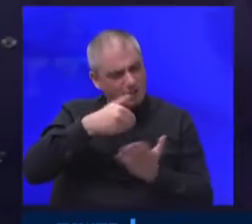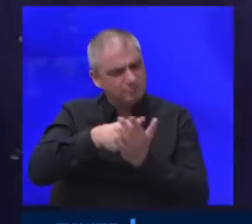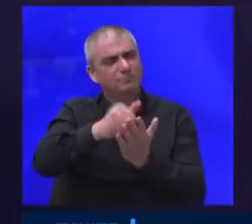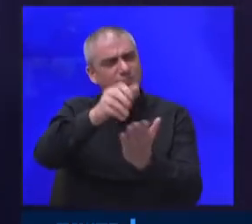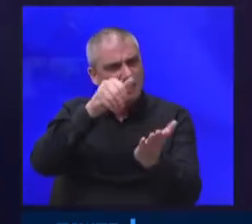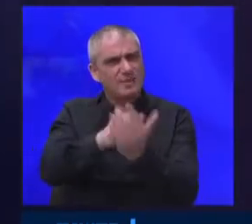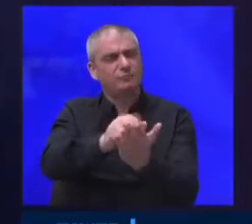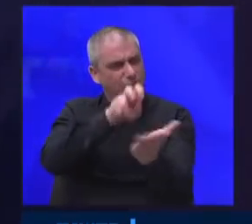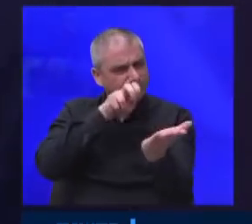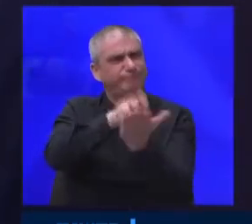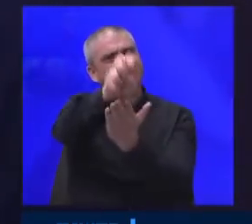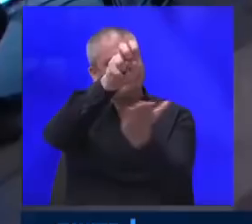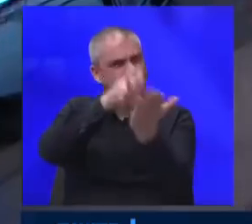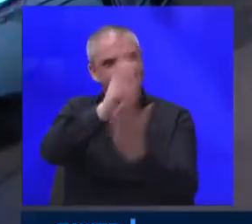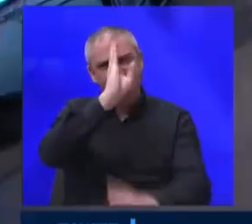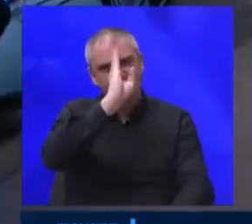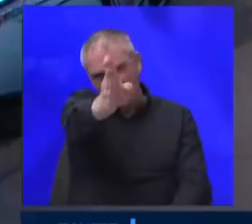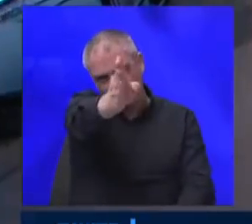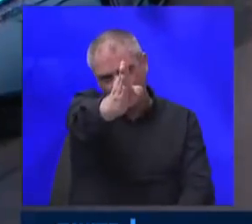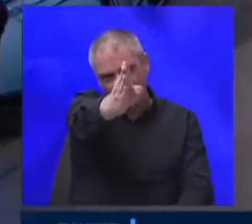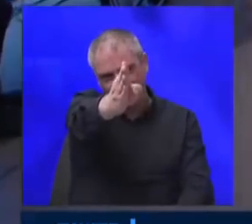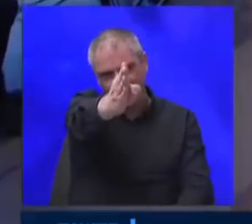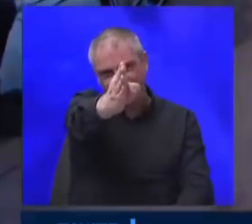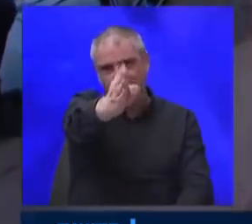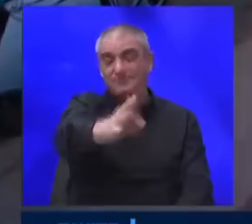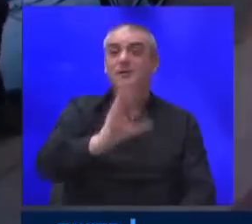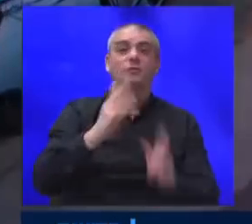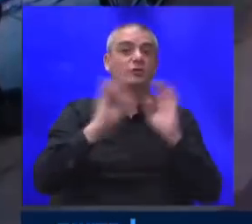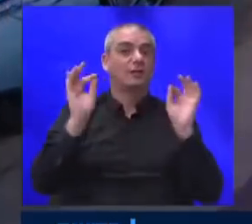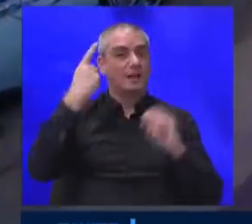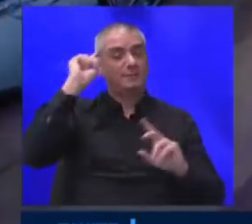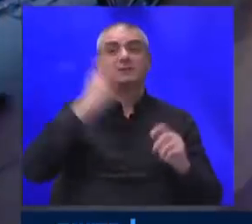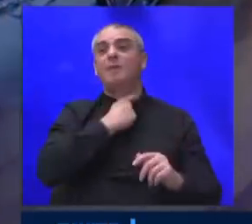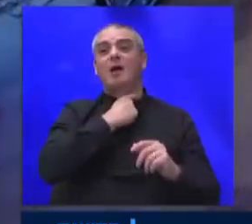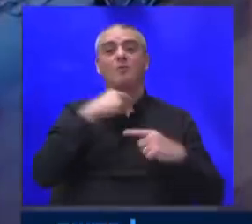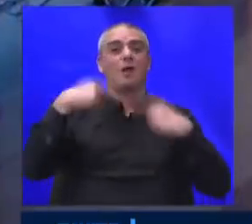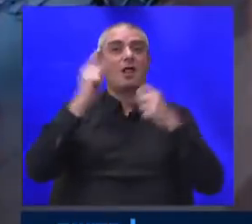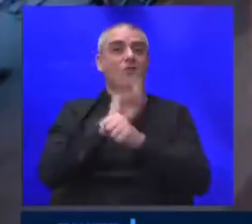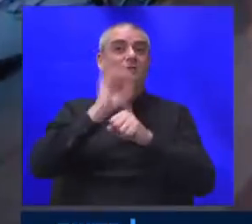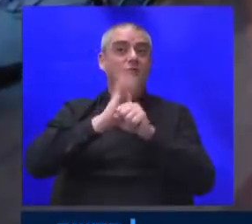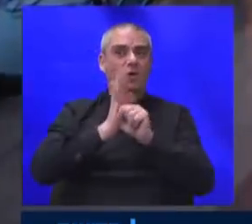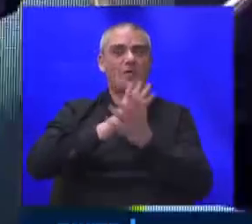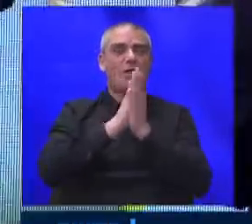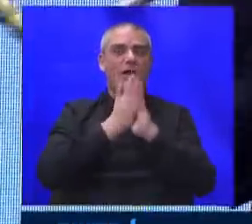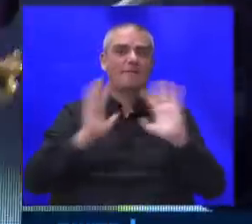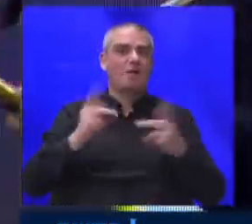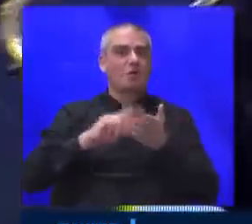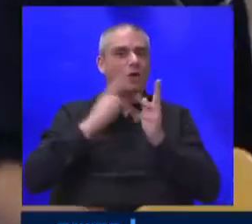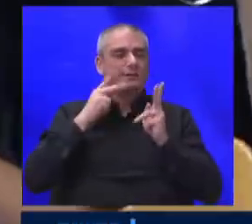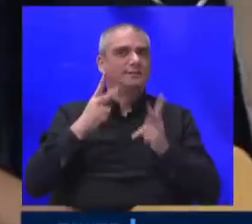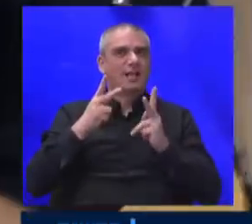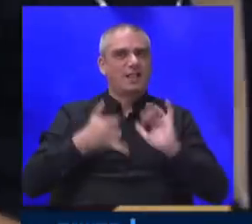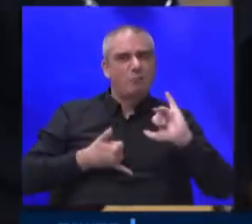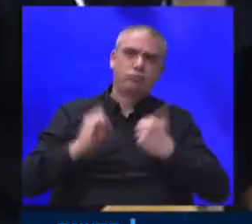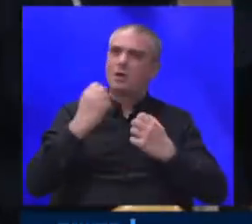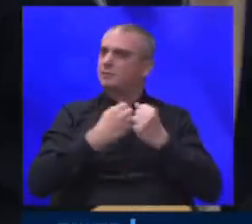המשך בדרכך. מה שהתחיל כמיזם חירום לימי קורונה הפך מהר מאוד לתוכנית סאטירה בועטת שככל הנראה